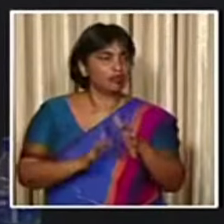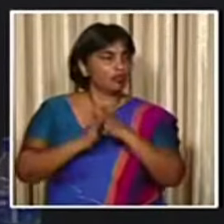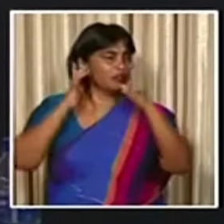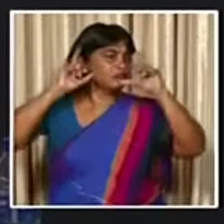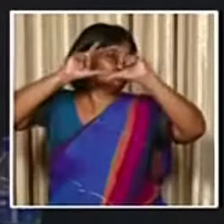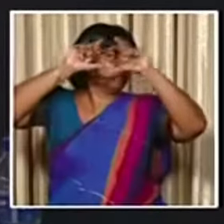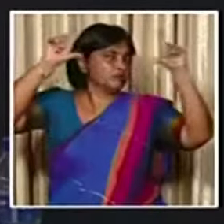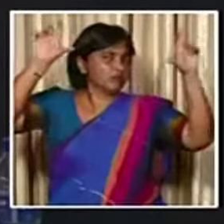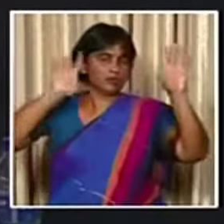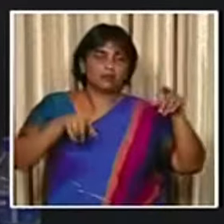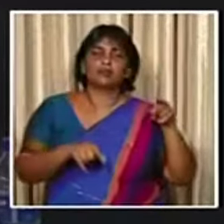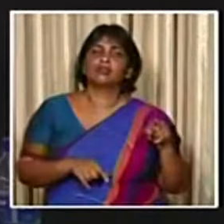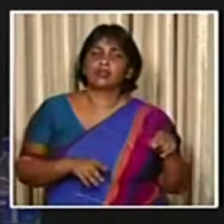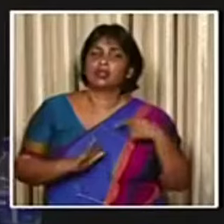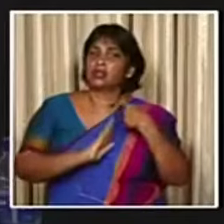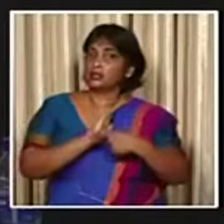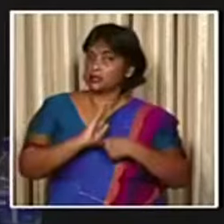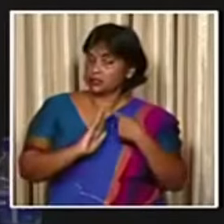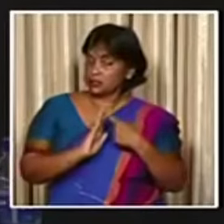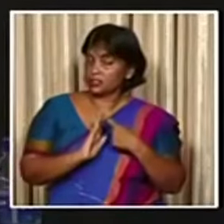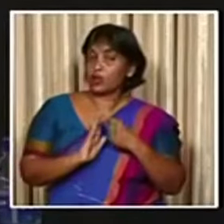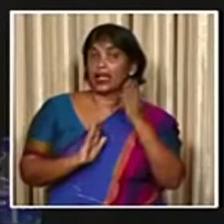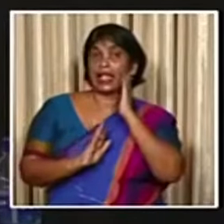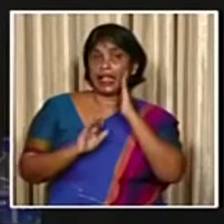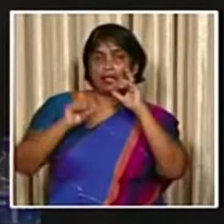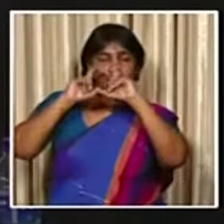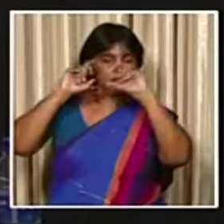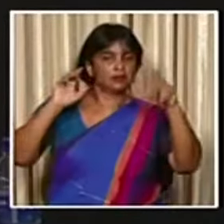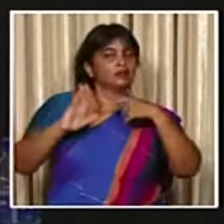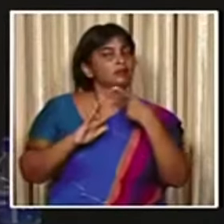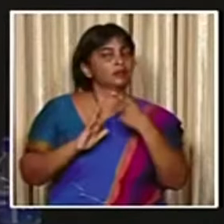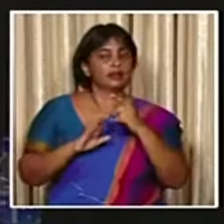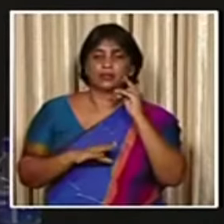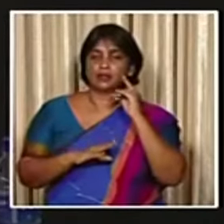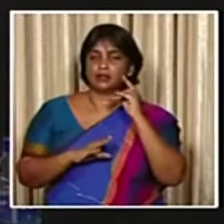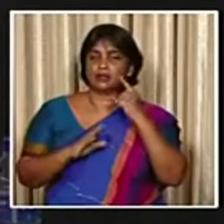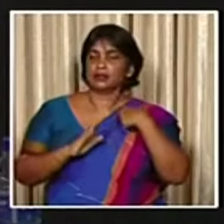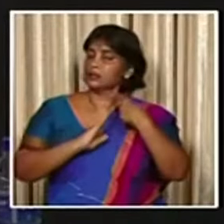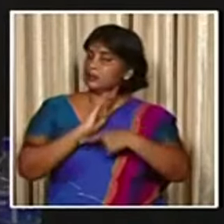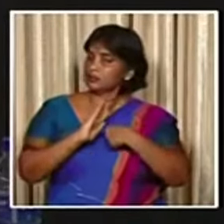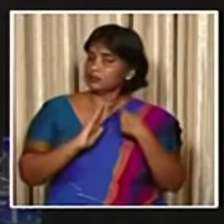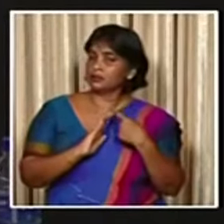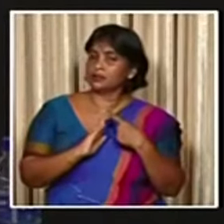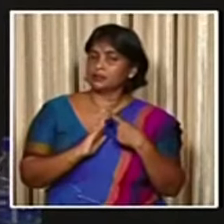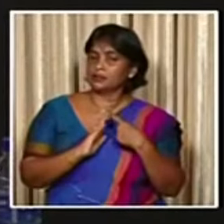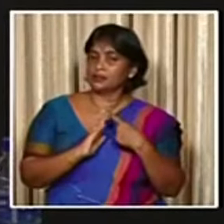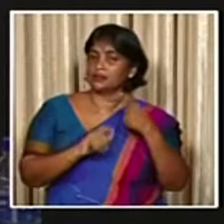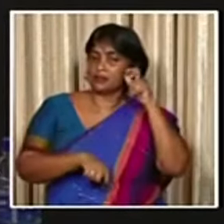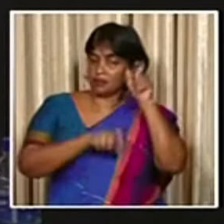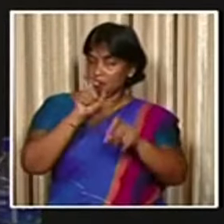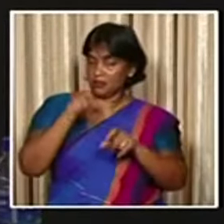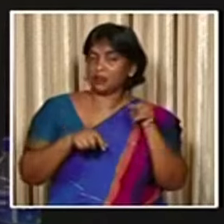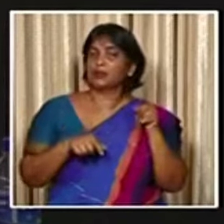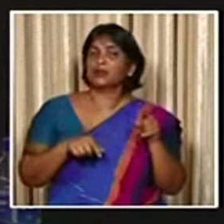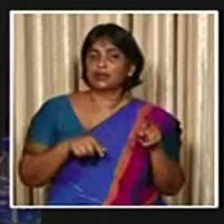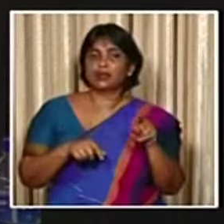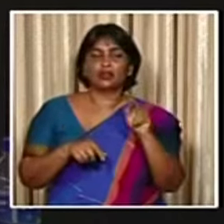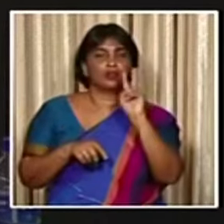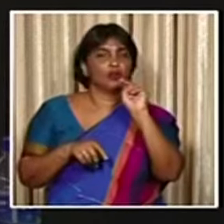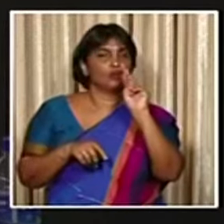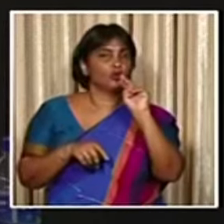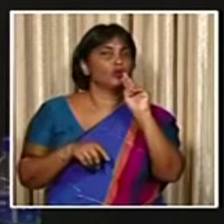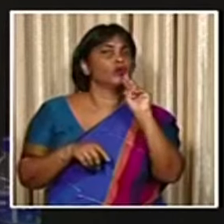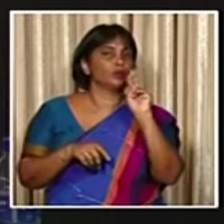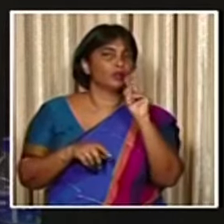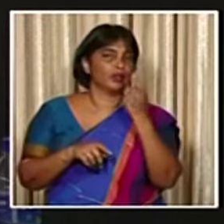ලොකු බෝඩ් එකක් ගහලා තියෙනවා ශ්‍රී ලාංකිකයෝ ඉංග්‍රීසියෙන් ගහලා තියෙන්නේ for a Sri Lankan person 20